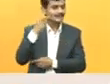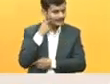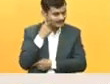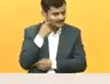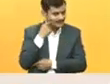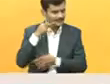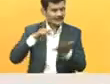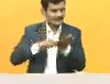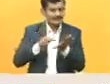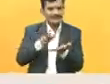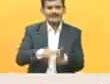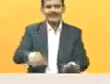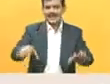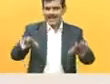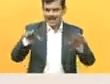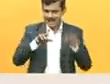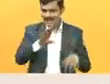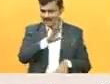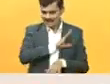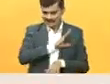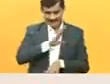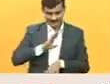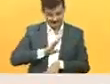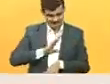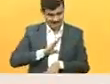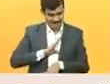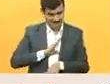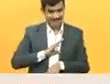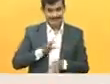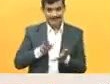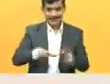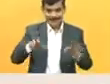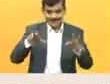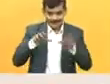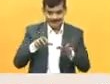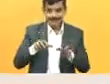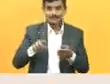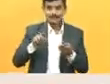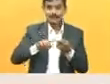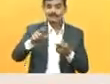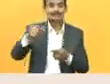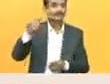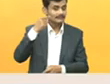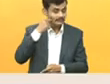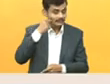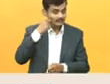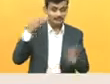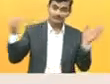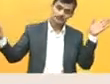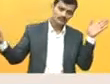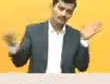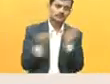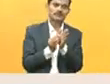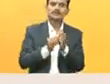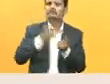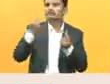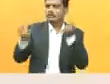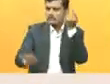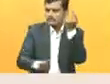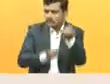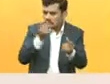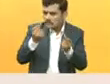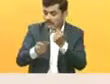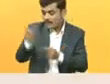हमारे संविधान निर्माताओं ने संविधान में हमारे चुनाव आयोग को लोकतंत्र में लोगों